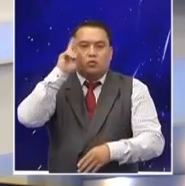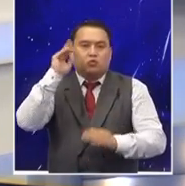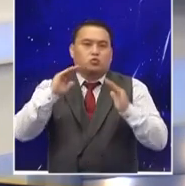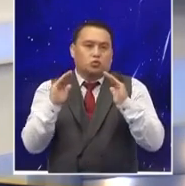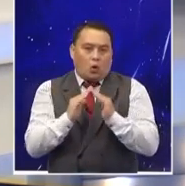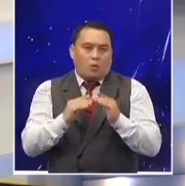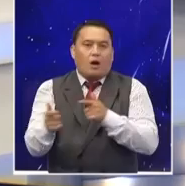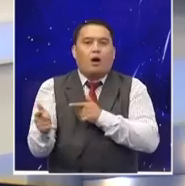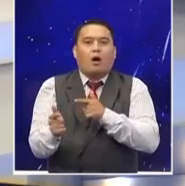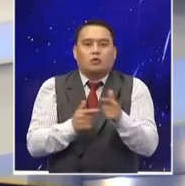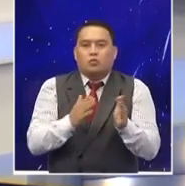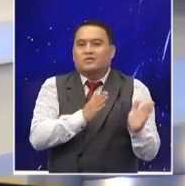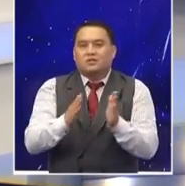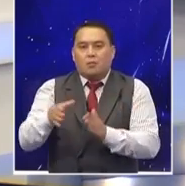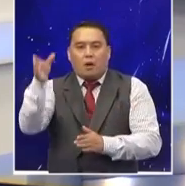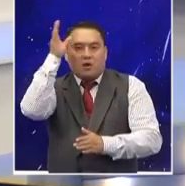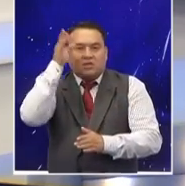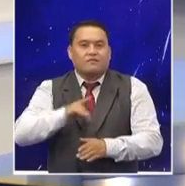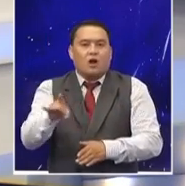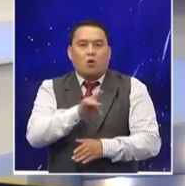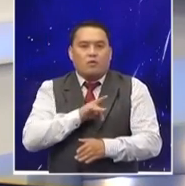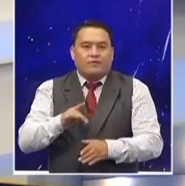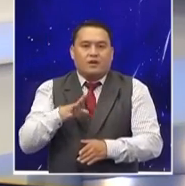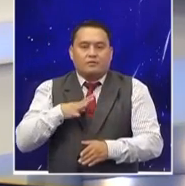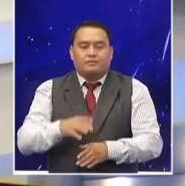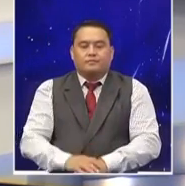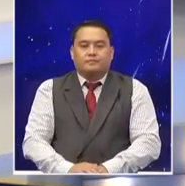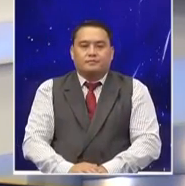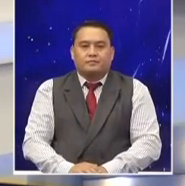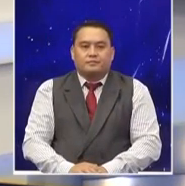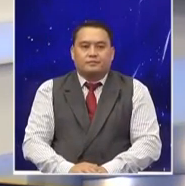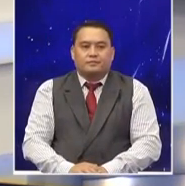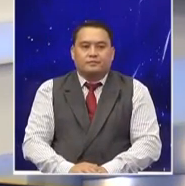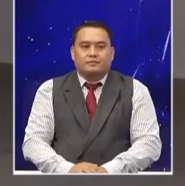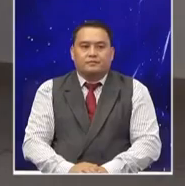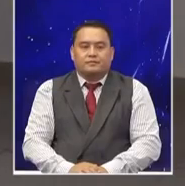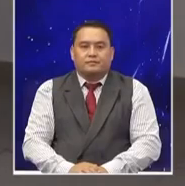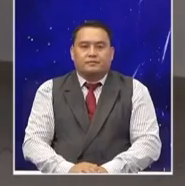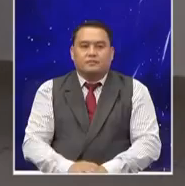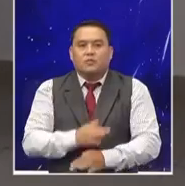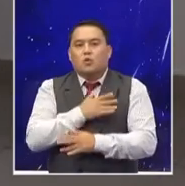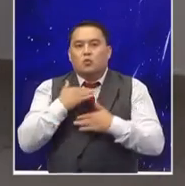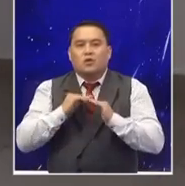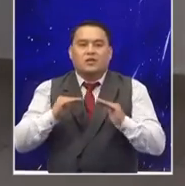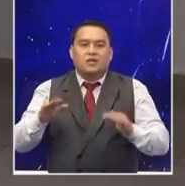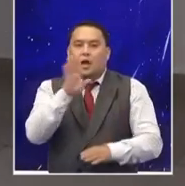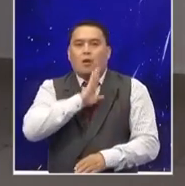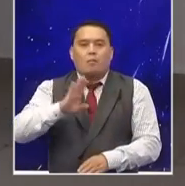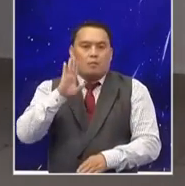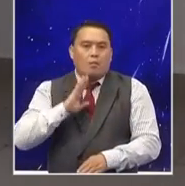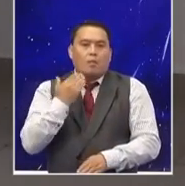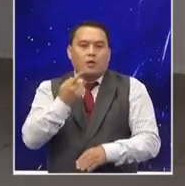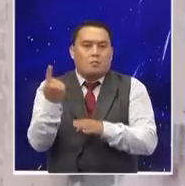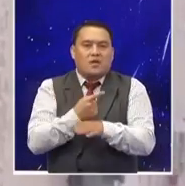насколько готова систему образования района в период пандемии выяснила на вороном дельфинов многодетная мать гульшат абжан ого к